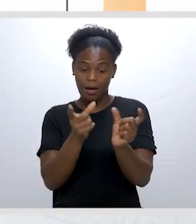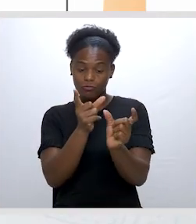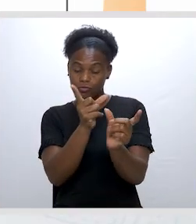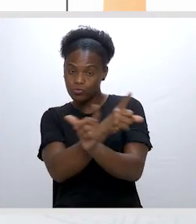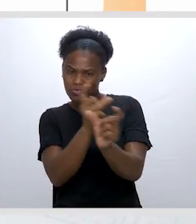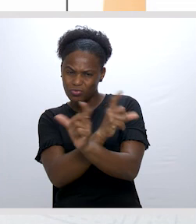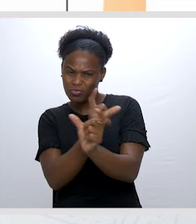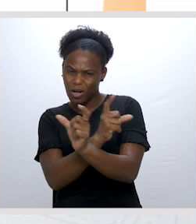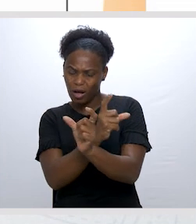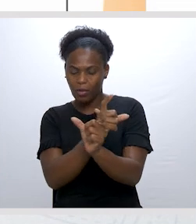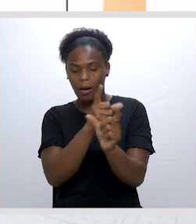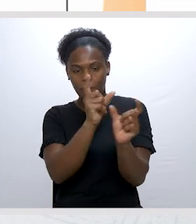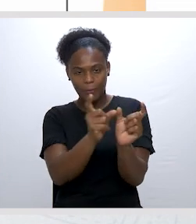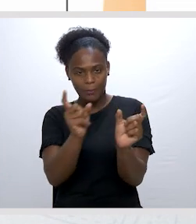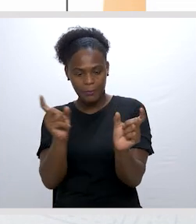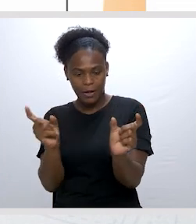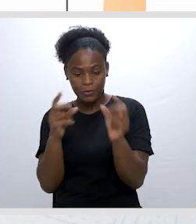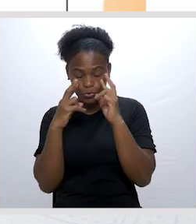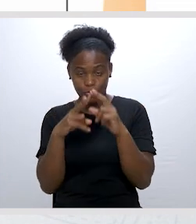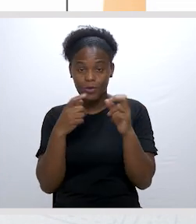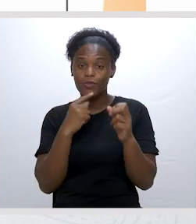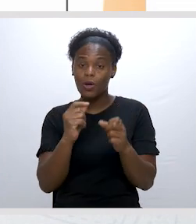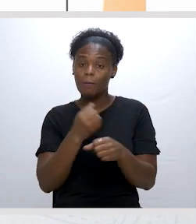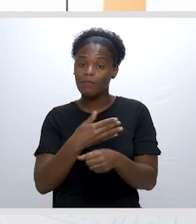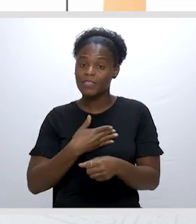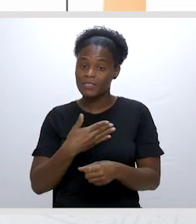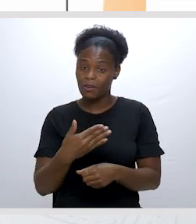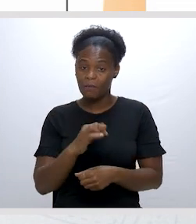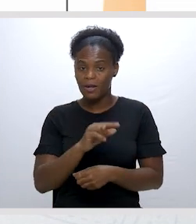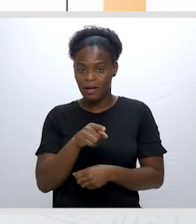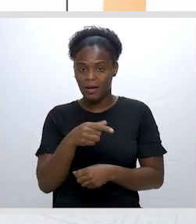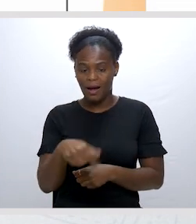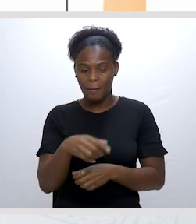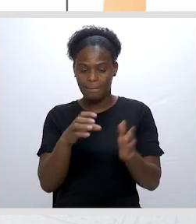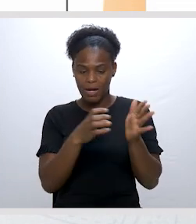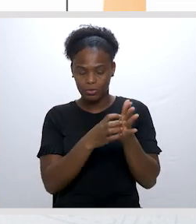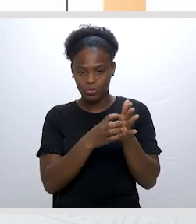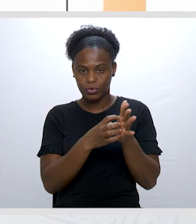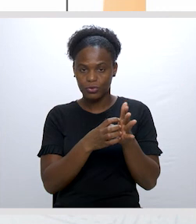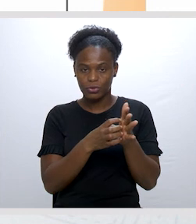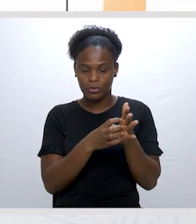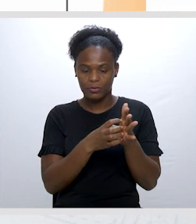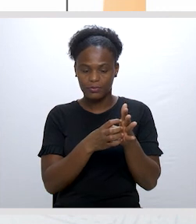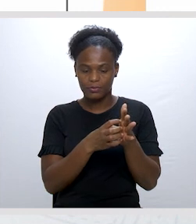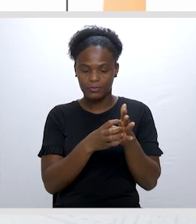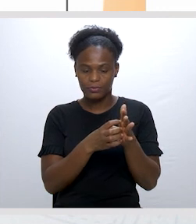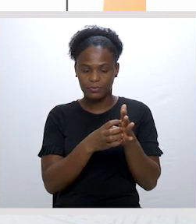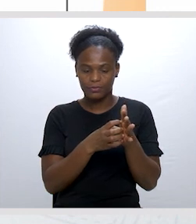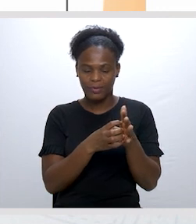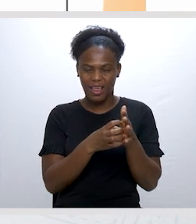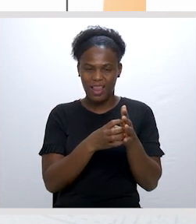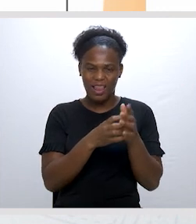ordre. Tu découvriras les noms des professions. Ici, on a les images, les